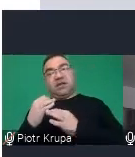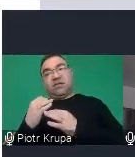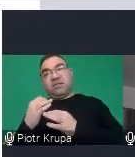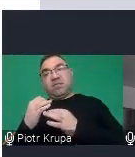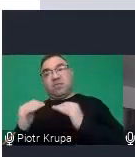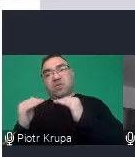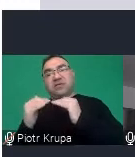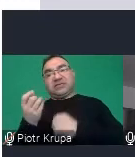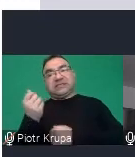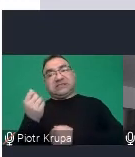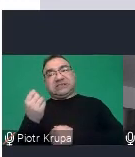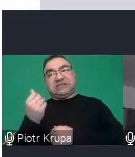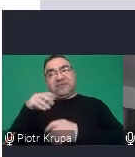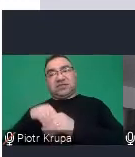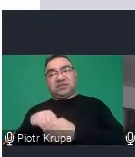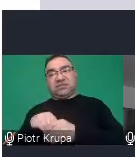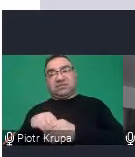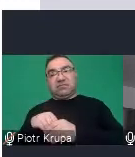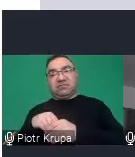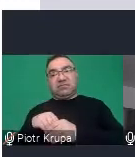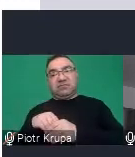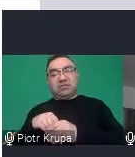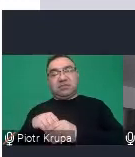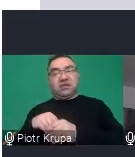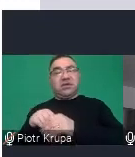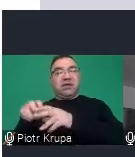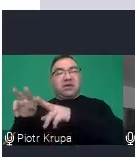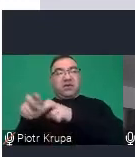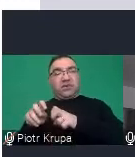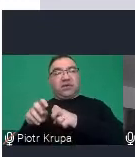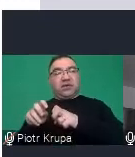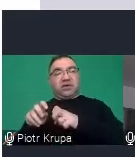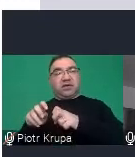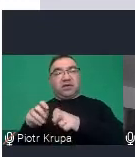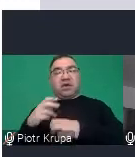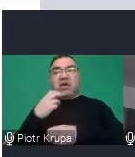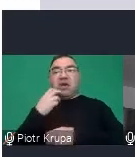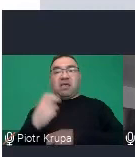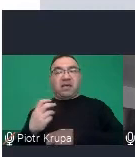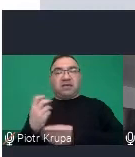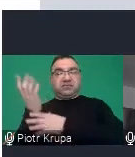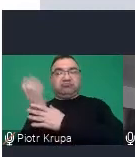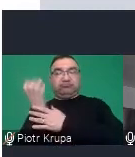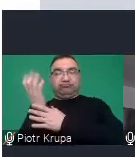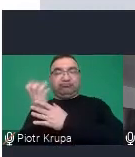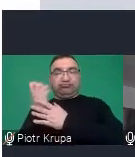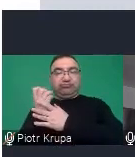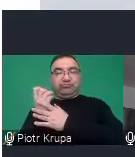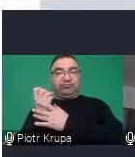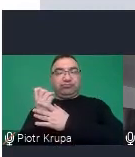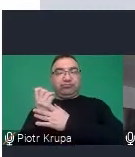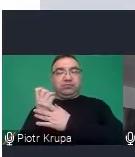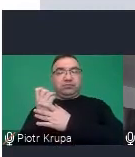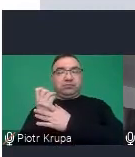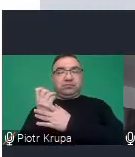drugi to, o czym mówimy, czyli zasilanie i dostawa energii cieplnej z hybrydowej